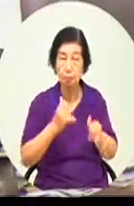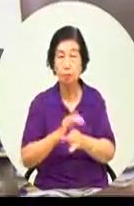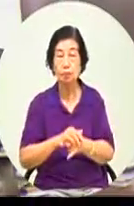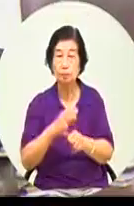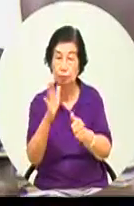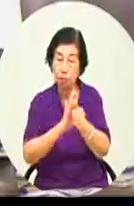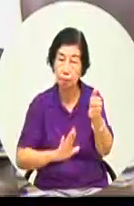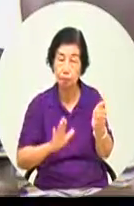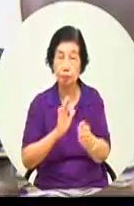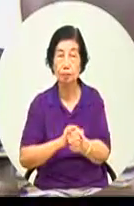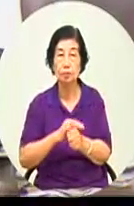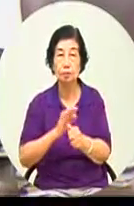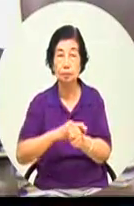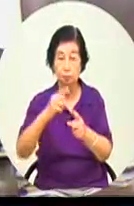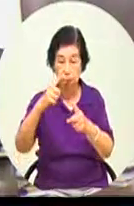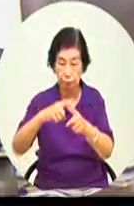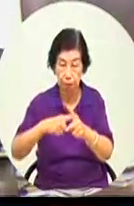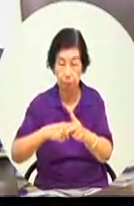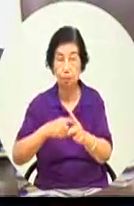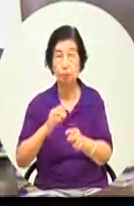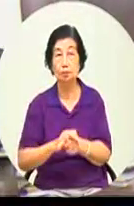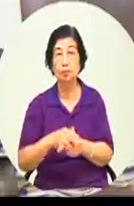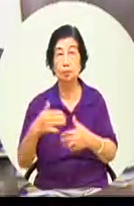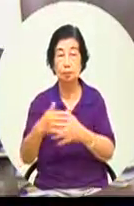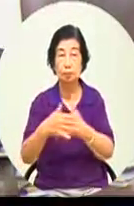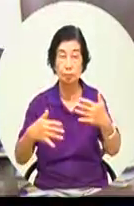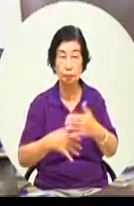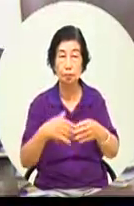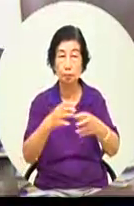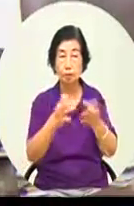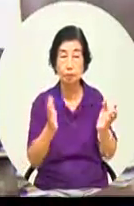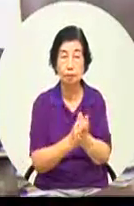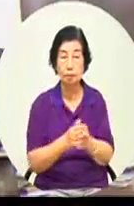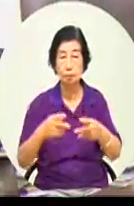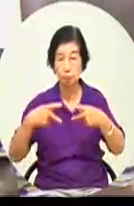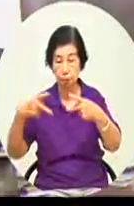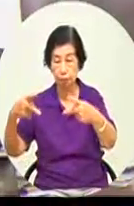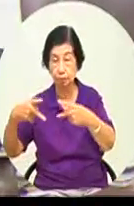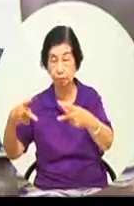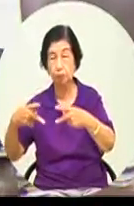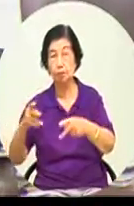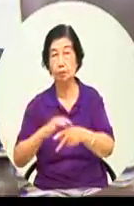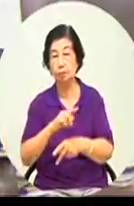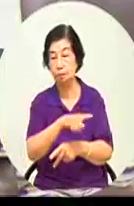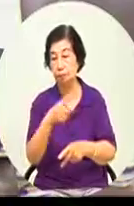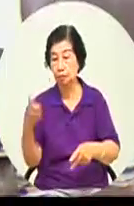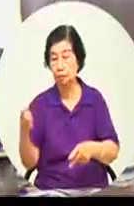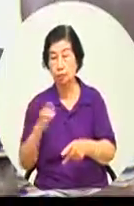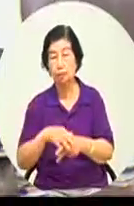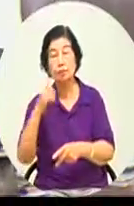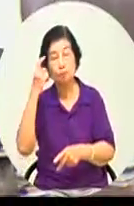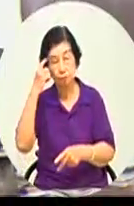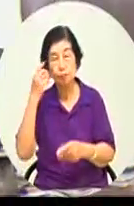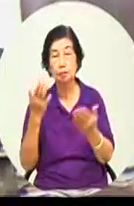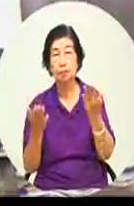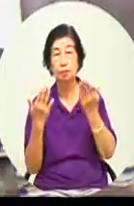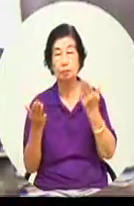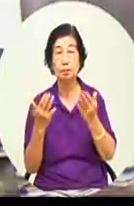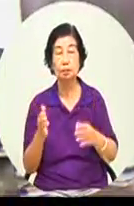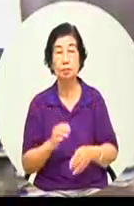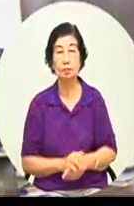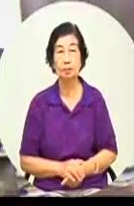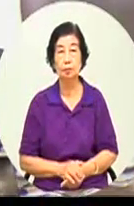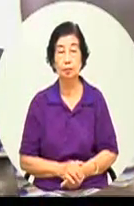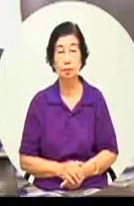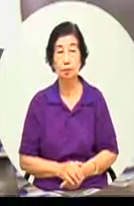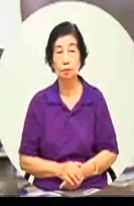西咱的交通部门哈，包括咱的捷运局哈，都要去好好考量的哈。那我想针对这一点问一下我们的捷